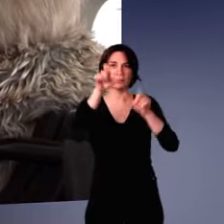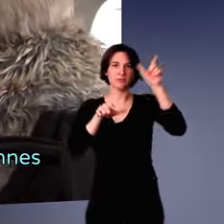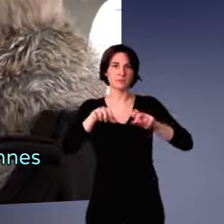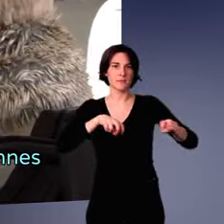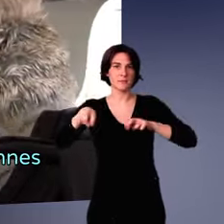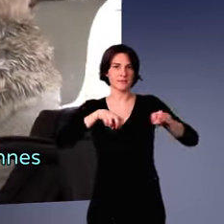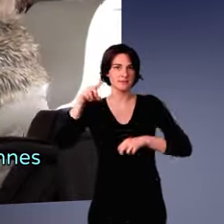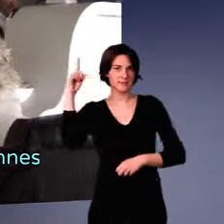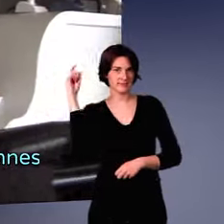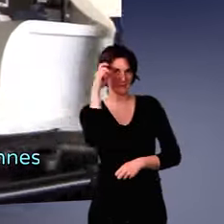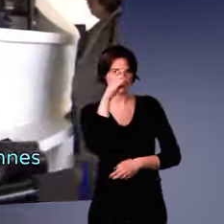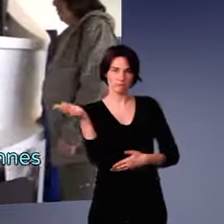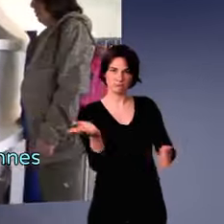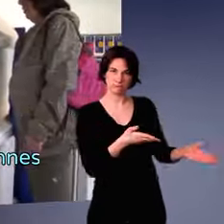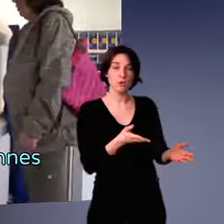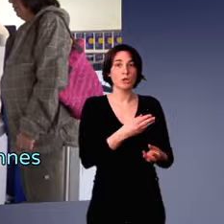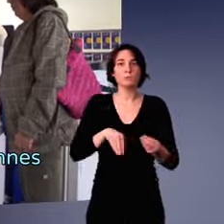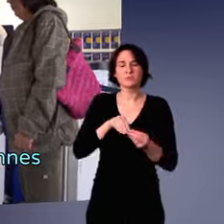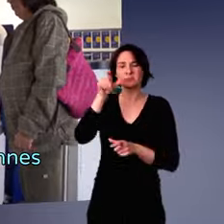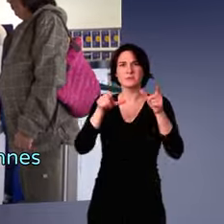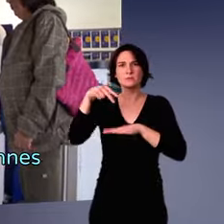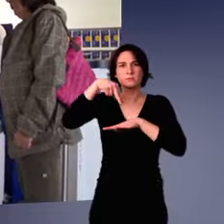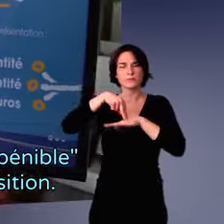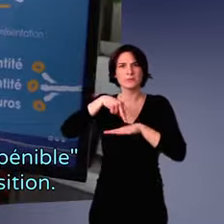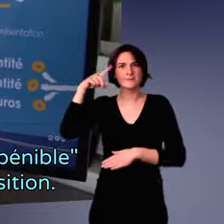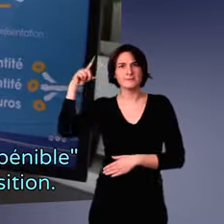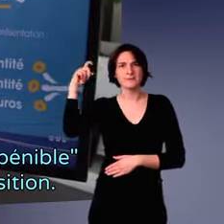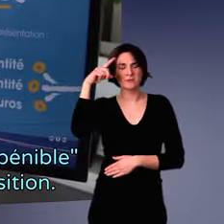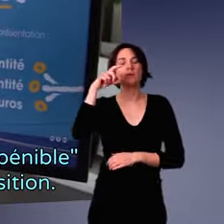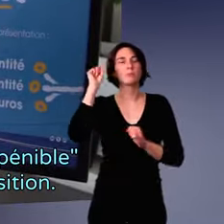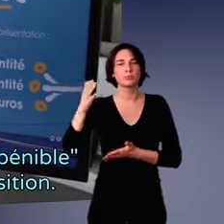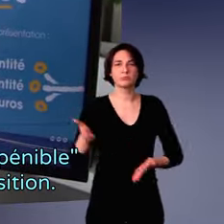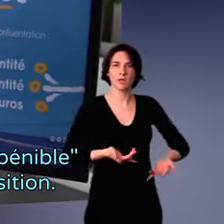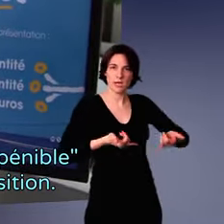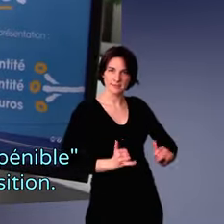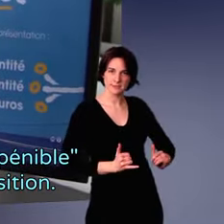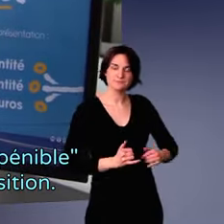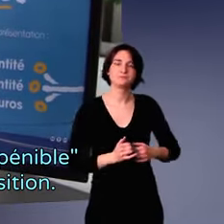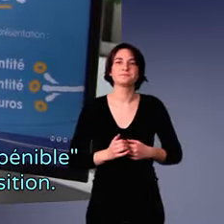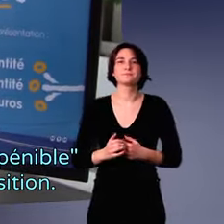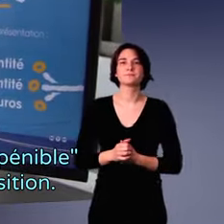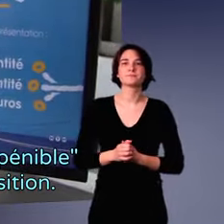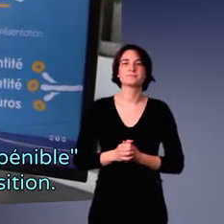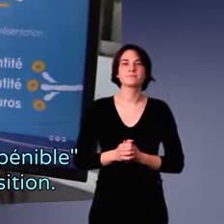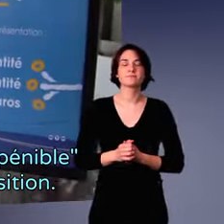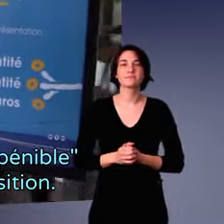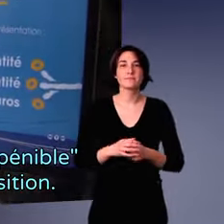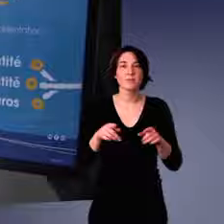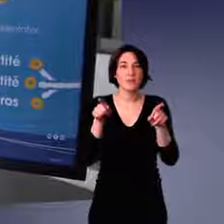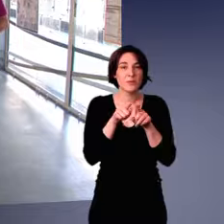spéciaux prioritaires pour les personnes à mobilité réduite des fauteuils station de bout pénible sont également mis